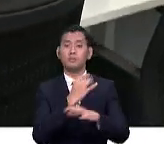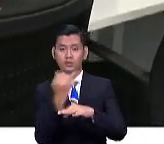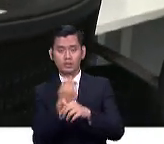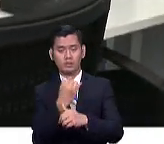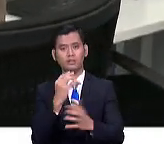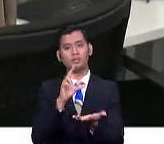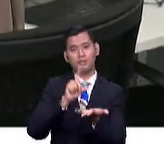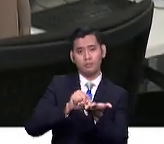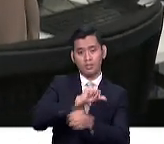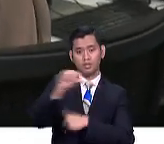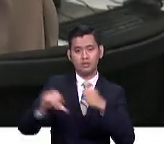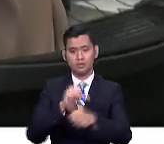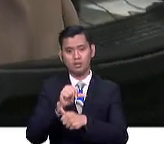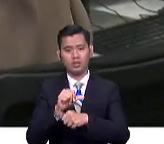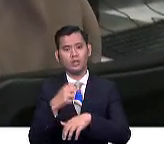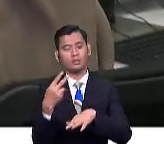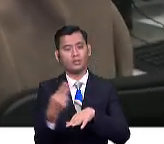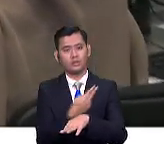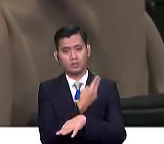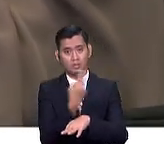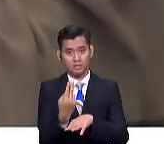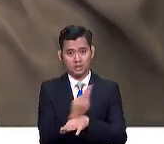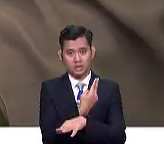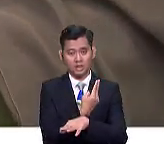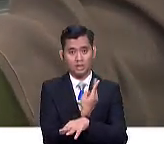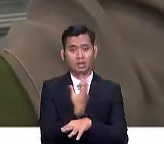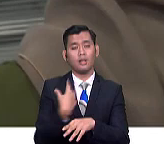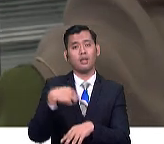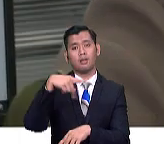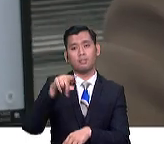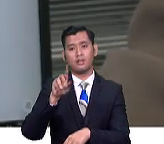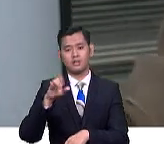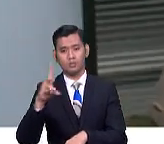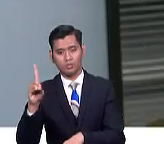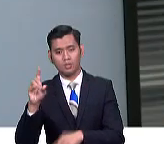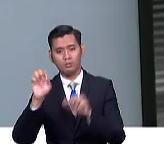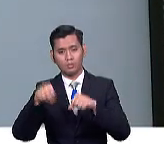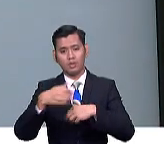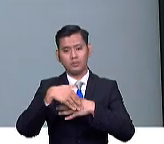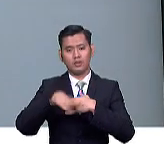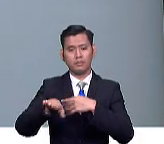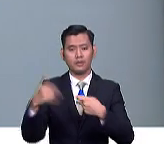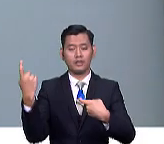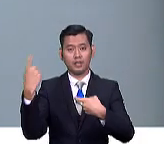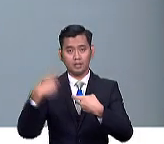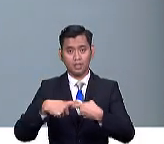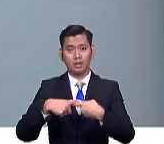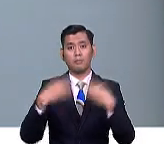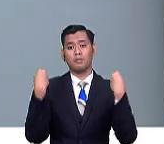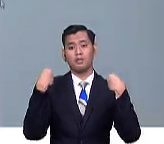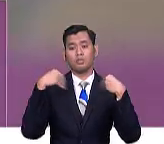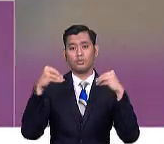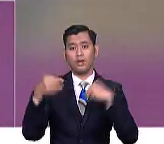ini, hanya perlu menggunakan kata kunci yang tepat anda akan menemui pelbagai hantaran berhubung penjualan